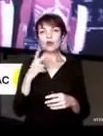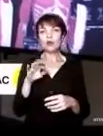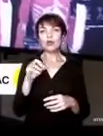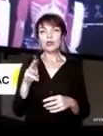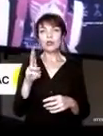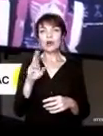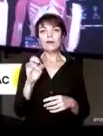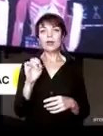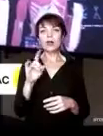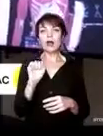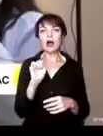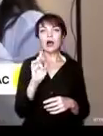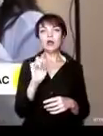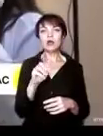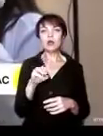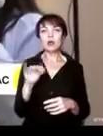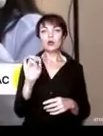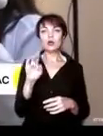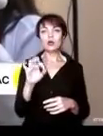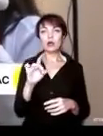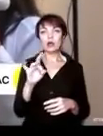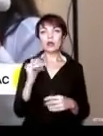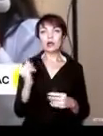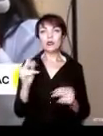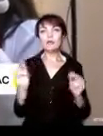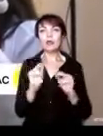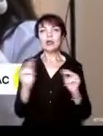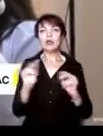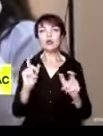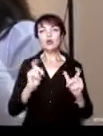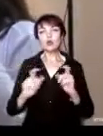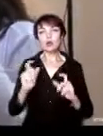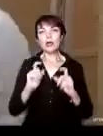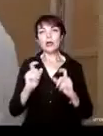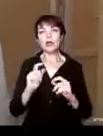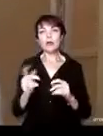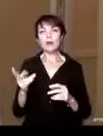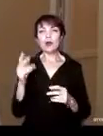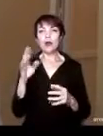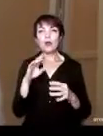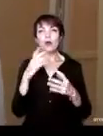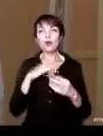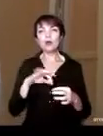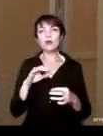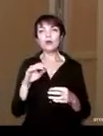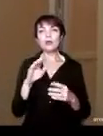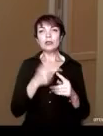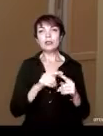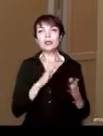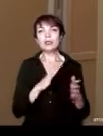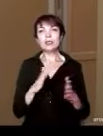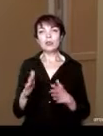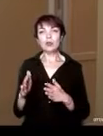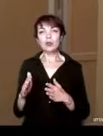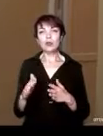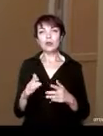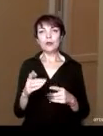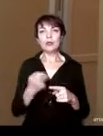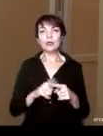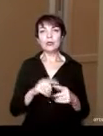кафедри анатомії Антон Шкляр. Зараз викладачі та студенти опановують систему. Це є